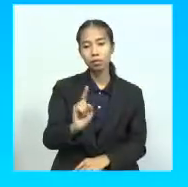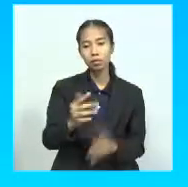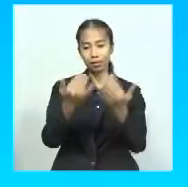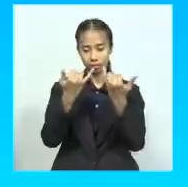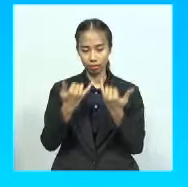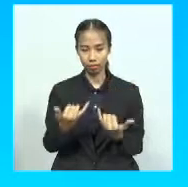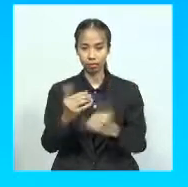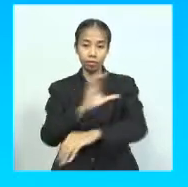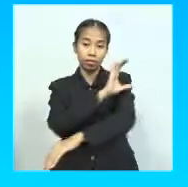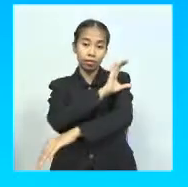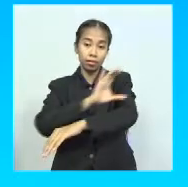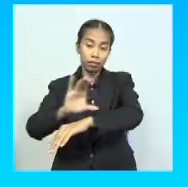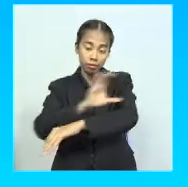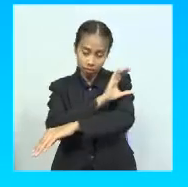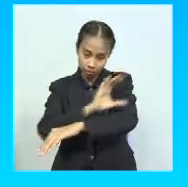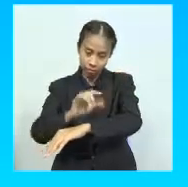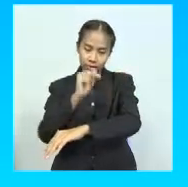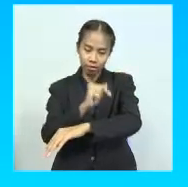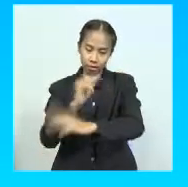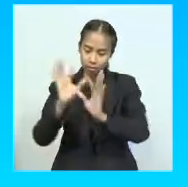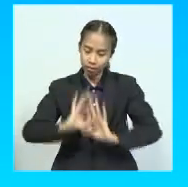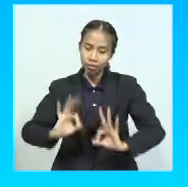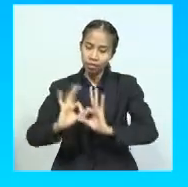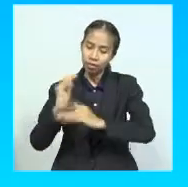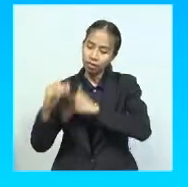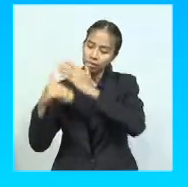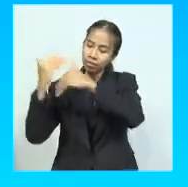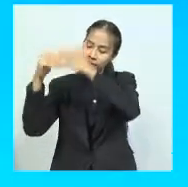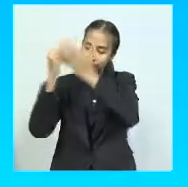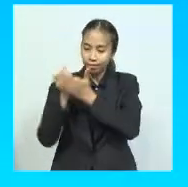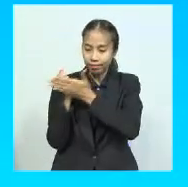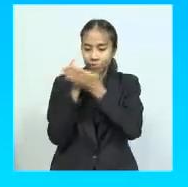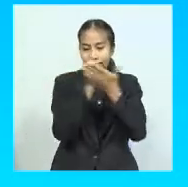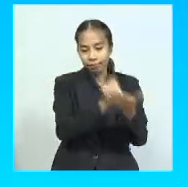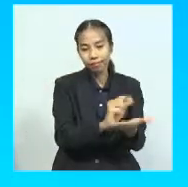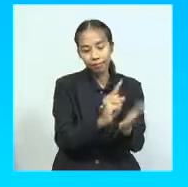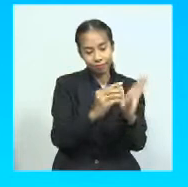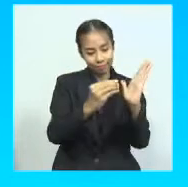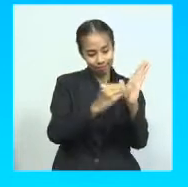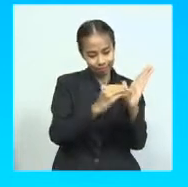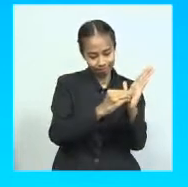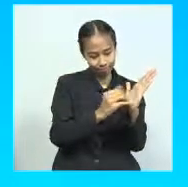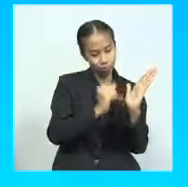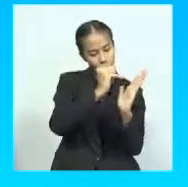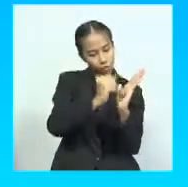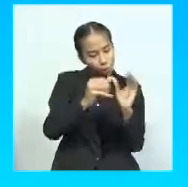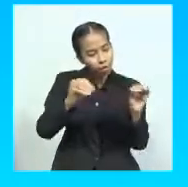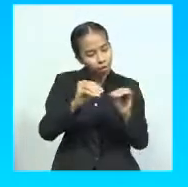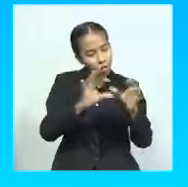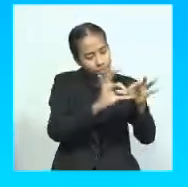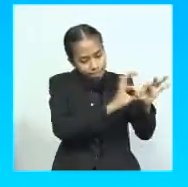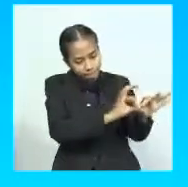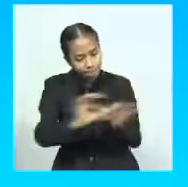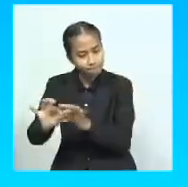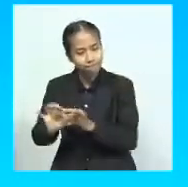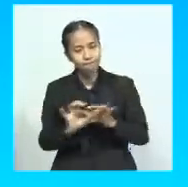ถือว่าเป็นระบบขนส่งมวลชนที่มีการพัฒนาขึ้นมาเพื่อสร้างความเชื่อมโยงในพื้นที่กรุงเทพมหานครและปริมณฑลช่